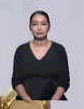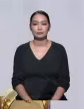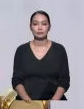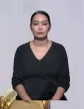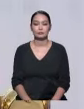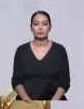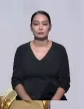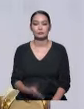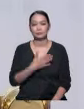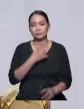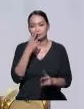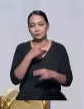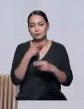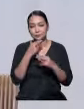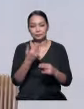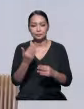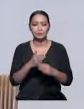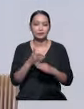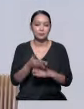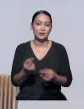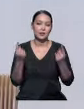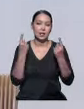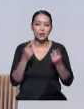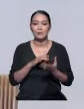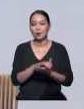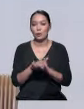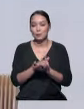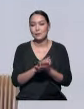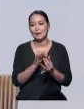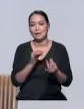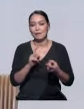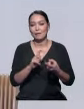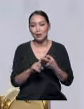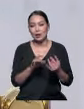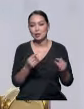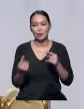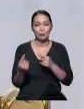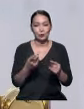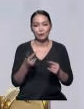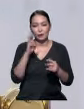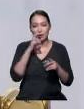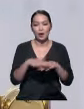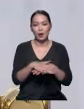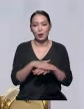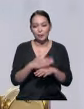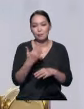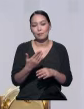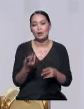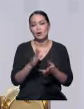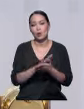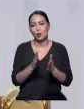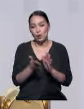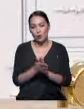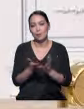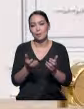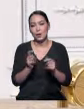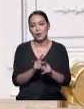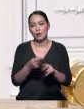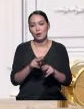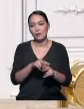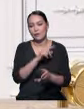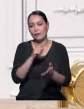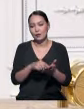Мы рассматриваем ваш визит как символ дружбы и тесных связей между двумя государствами. Мы достигли договоренностей по очень многим вопросам,